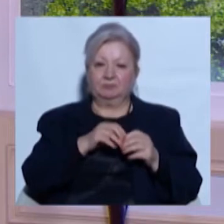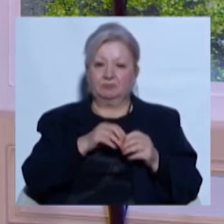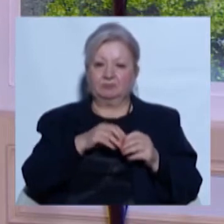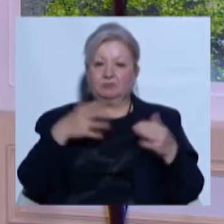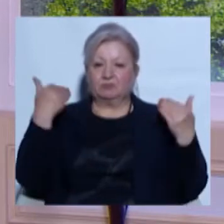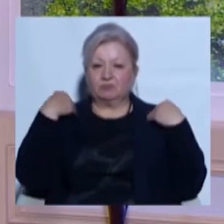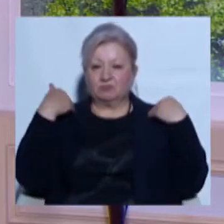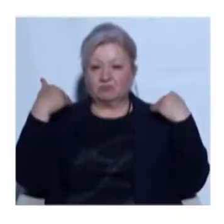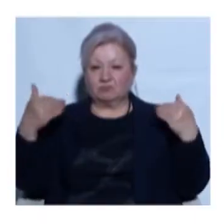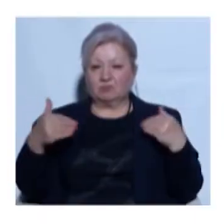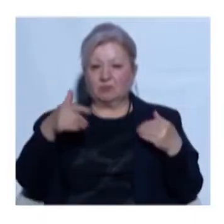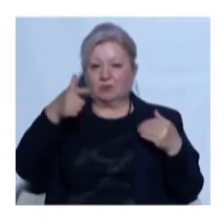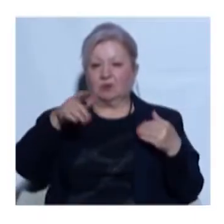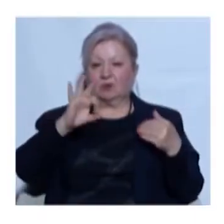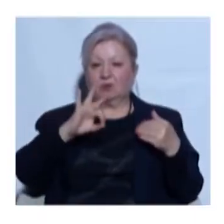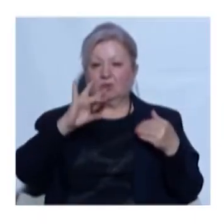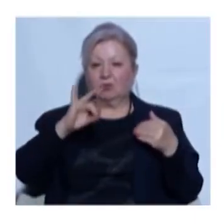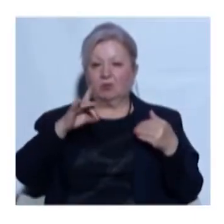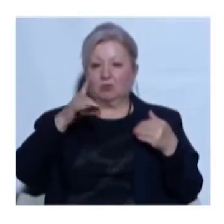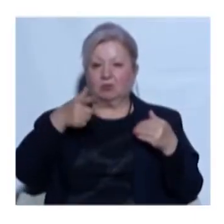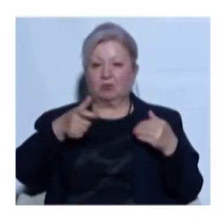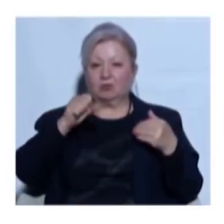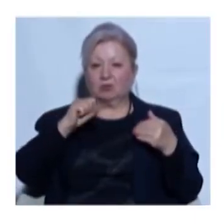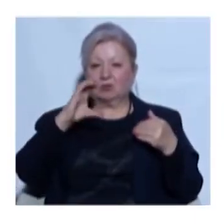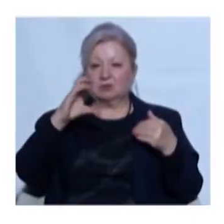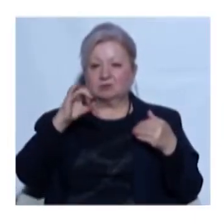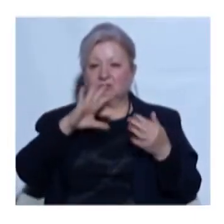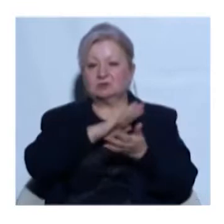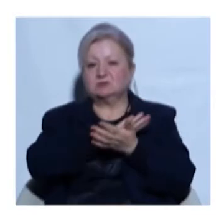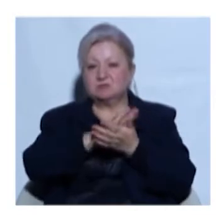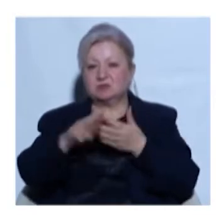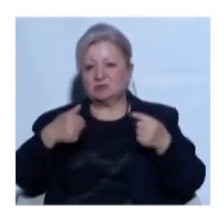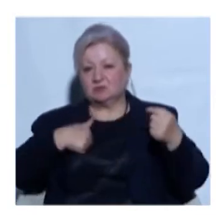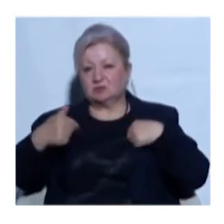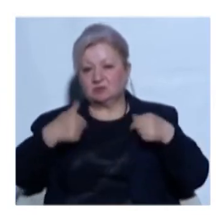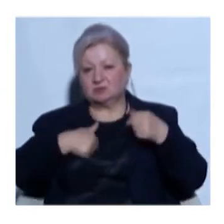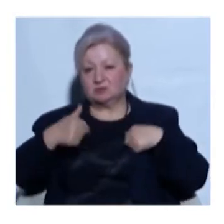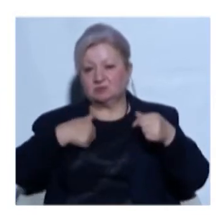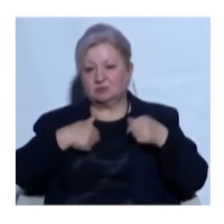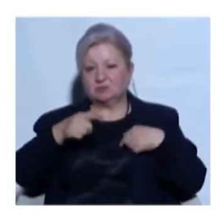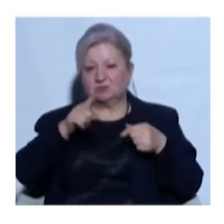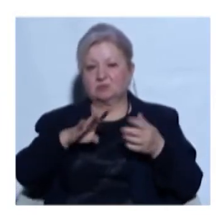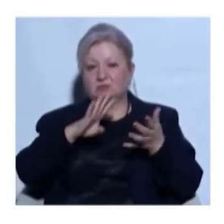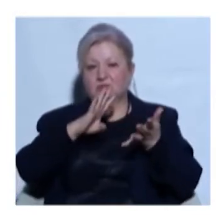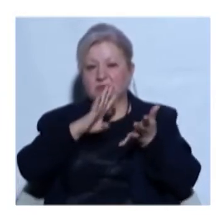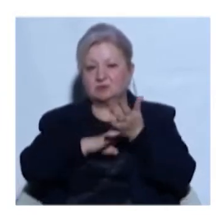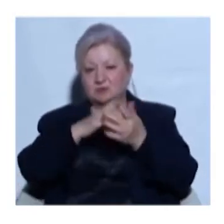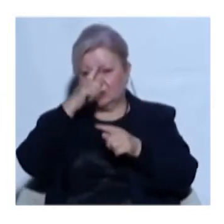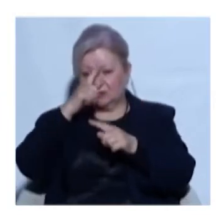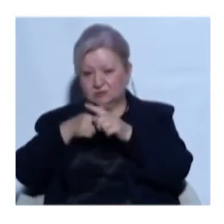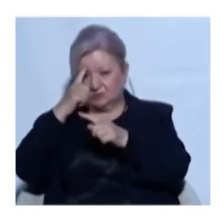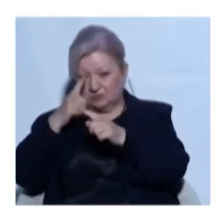გოლიათა მძლეველი ვახტანგ გორგასალი წმინდა მოწამენი ევსტათი მცხეთელი ცხრა ყრმა